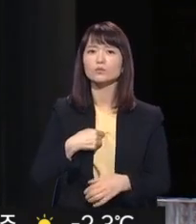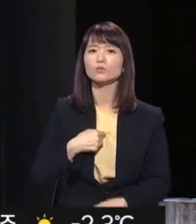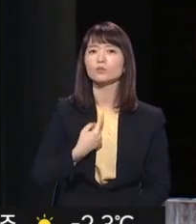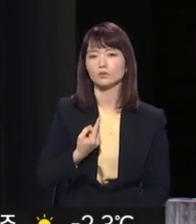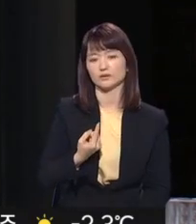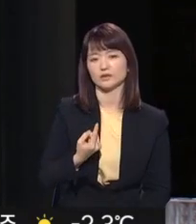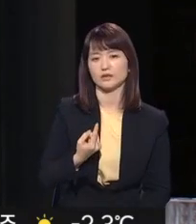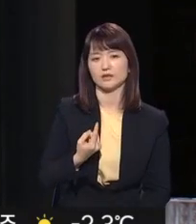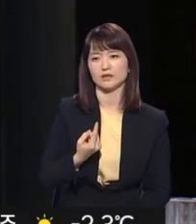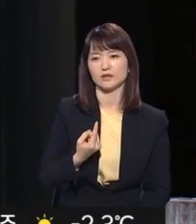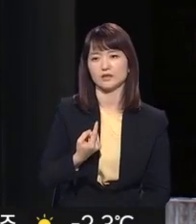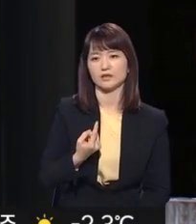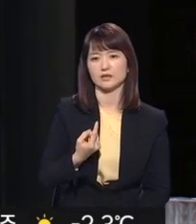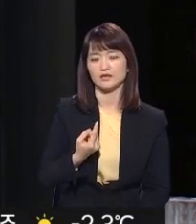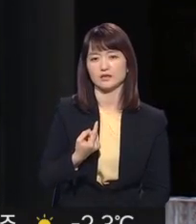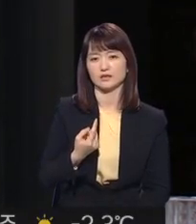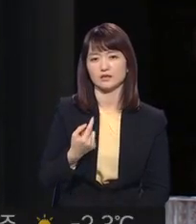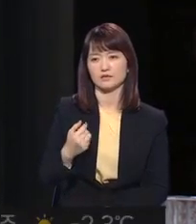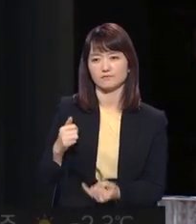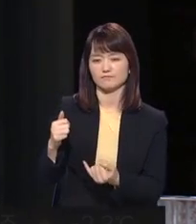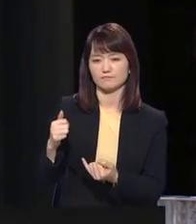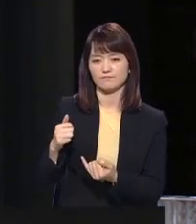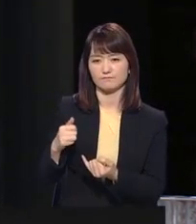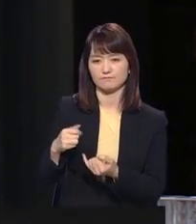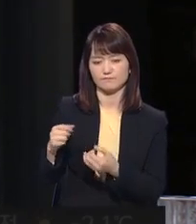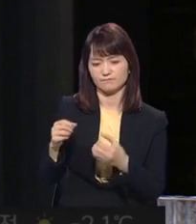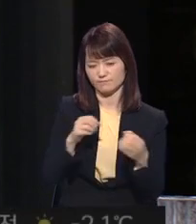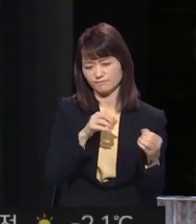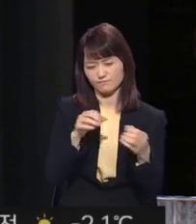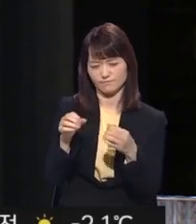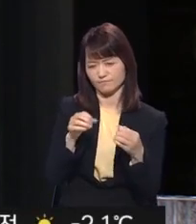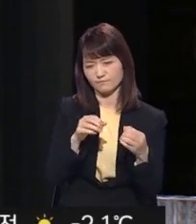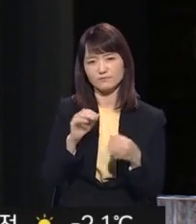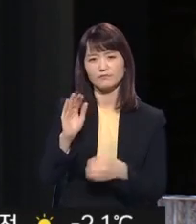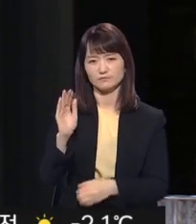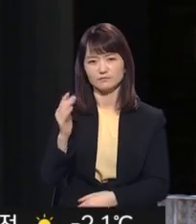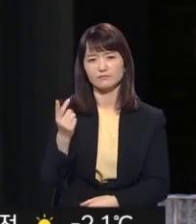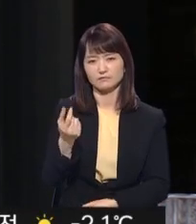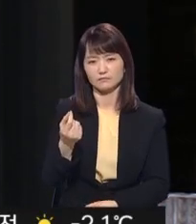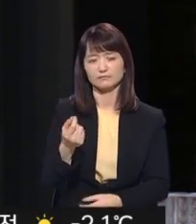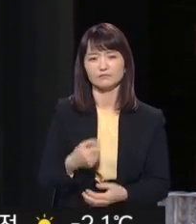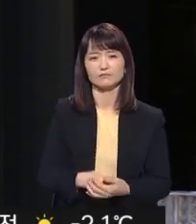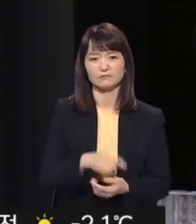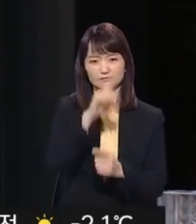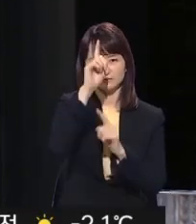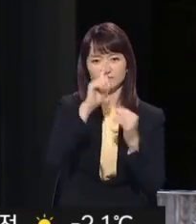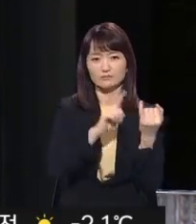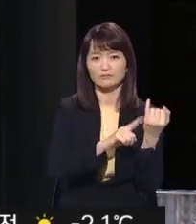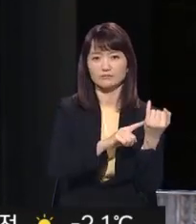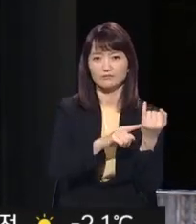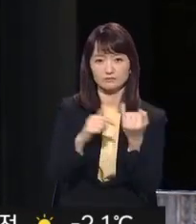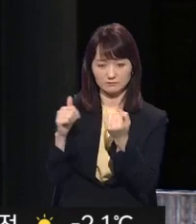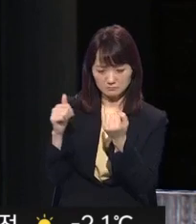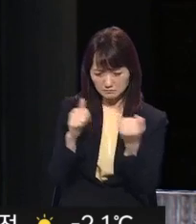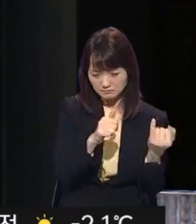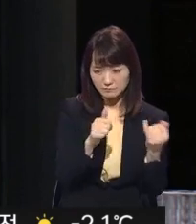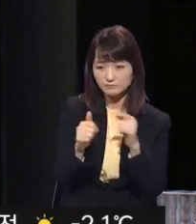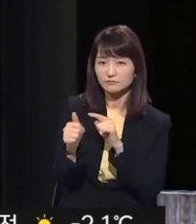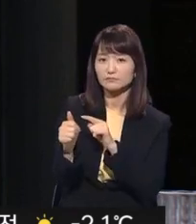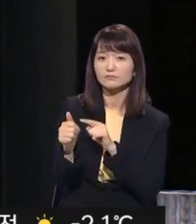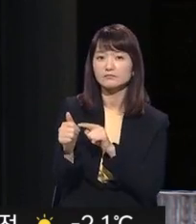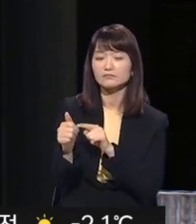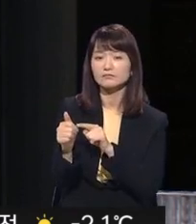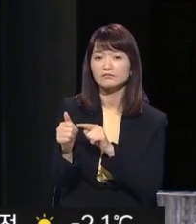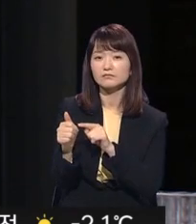이렇게 급발진을 했던 상황인 듯 싶습니다 자 그럼 여기서이 수준이 왔느냐 그 스토킹을 막